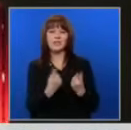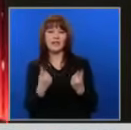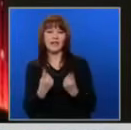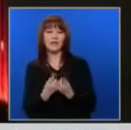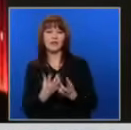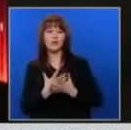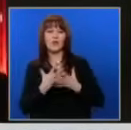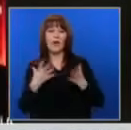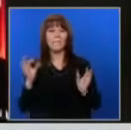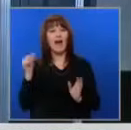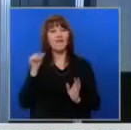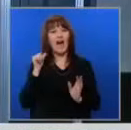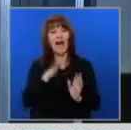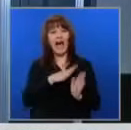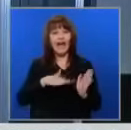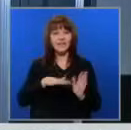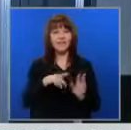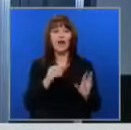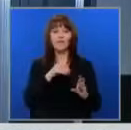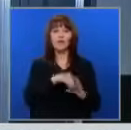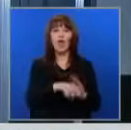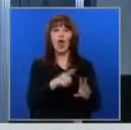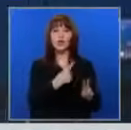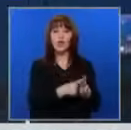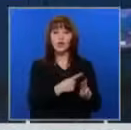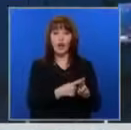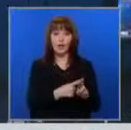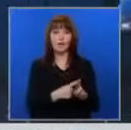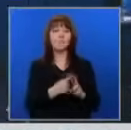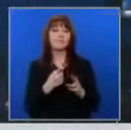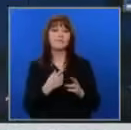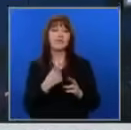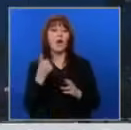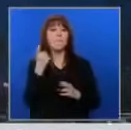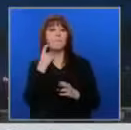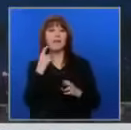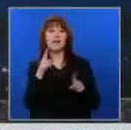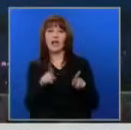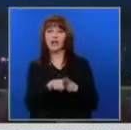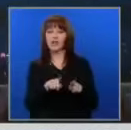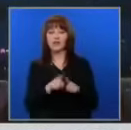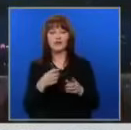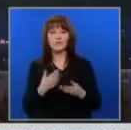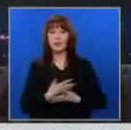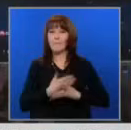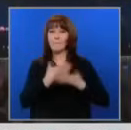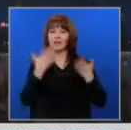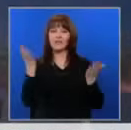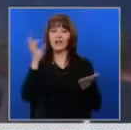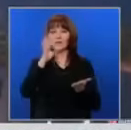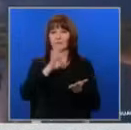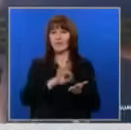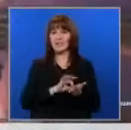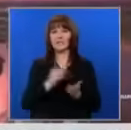голяма азиатска общност, включително Нью-Йорк и Сан-Франциско. Тържества имаше и в Белград. Те започнаха с фойерверки в присъствието на сръбски официални лица